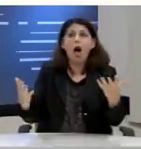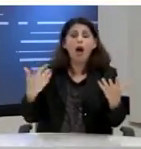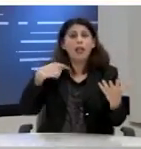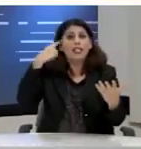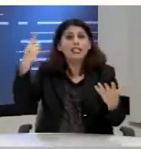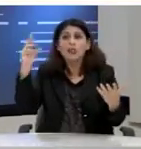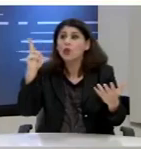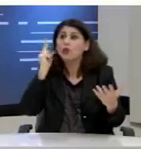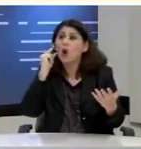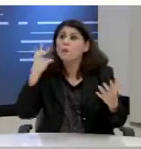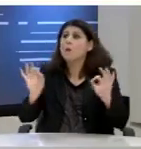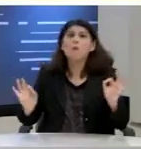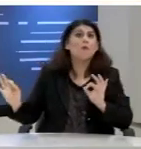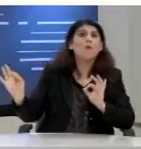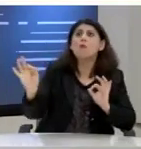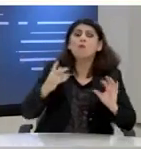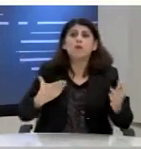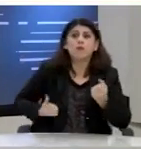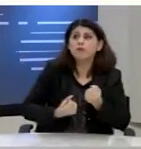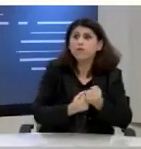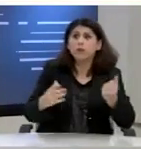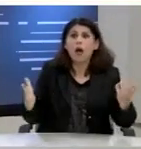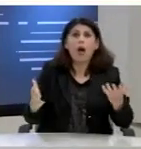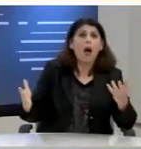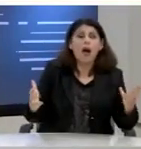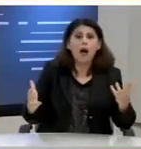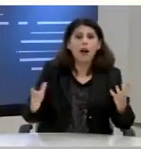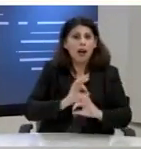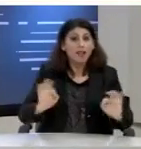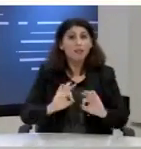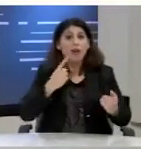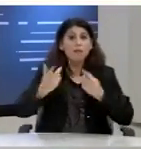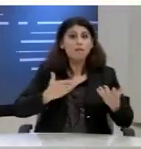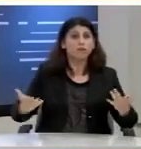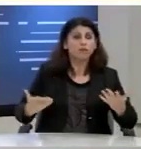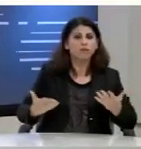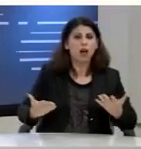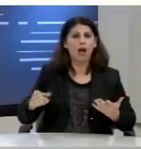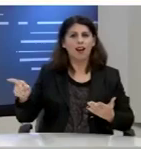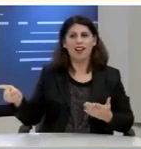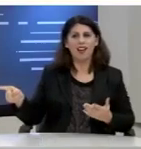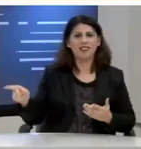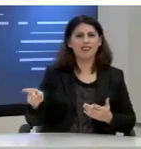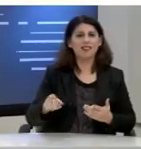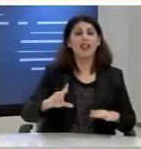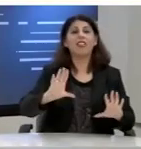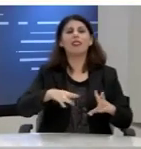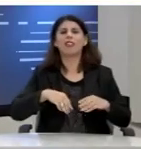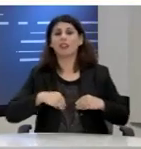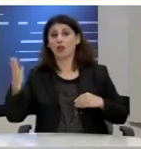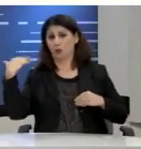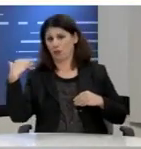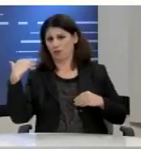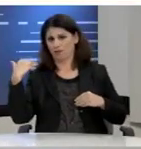τα Σκόπια πού να πάνε, πού να στηριχθούν και ήταν έτοιμοι για διαπραγματεύσεις. Αλλά εσείς δεν το αποδεχθήκατε